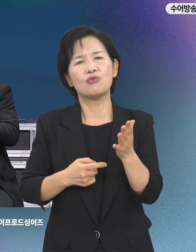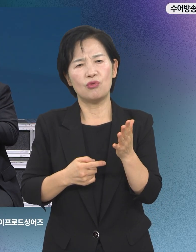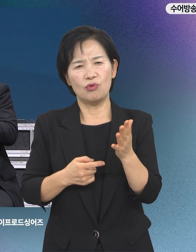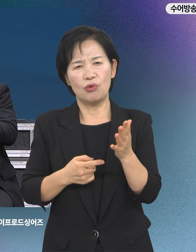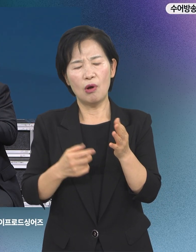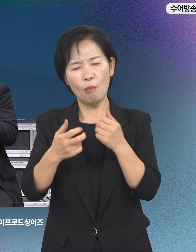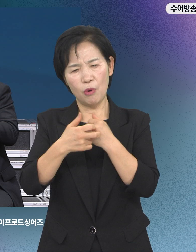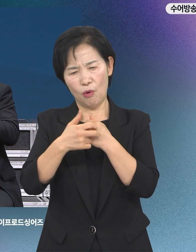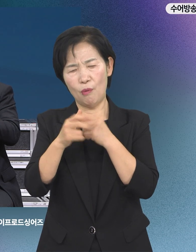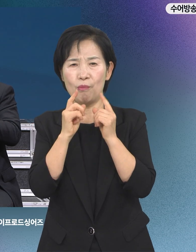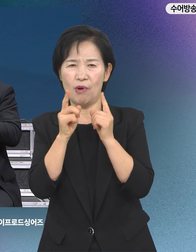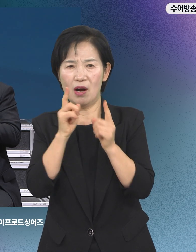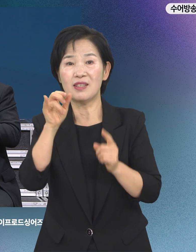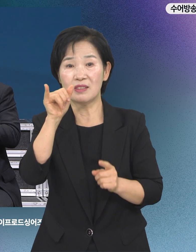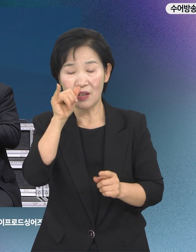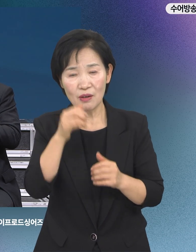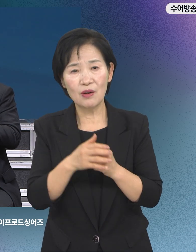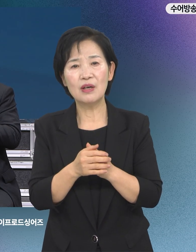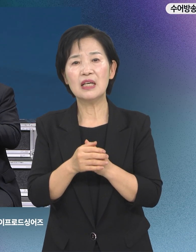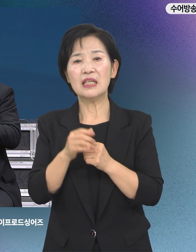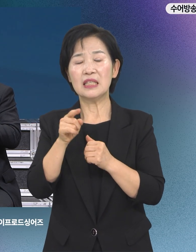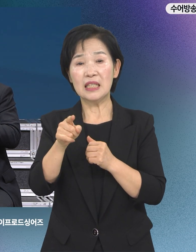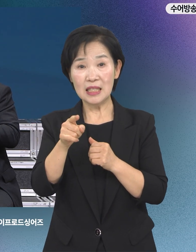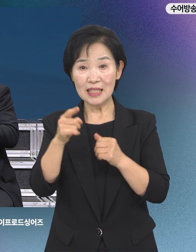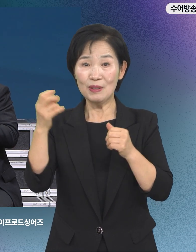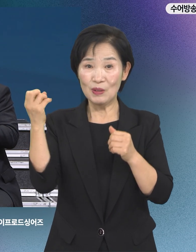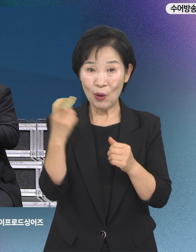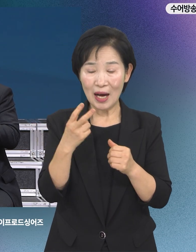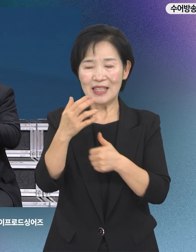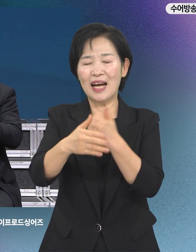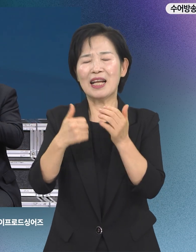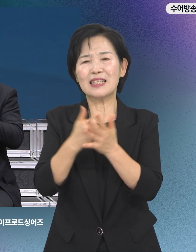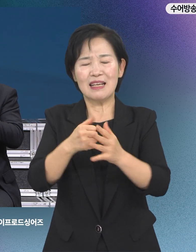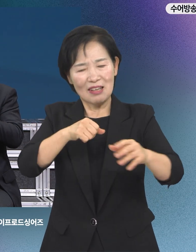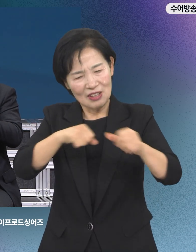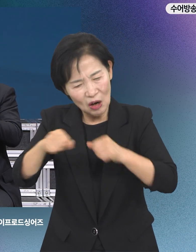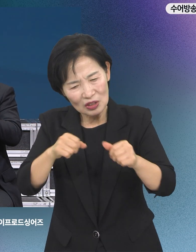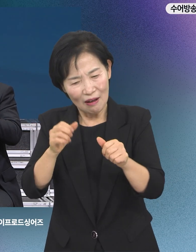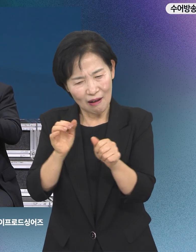들었습니다. 이 역시 하나님께서 신실하게 역사하실 줄 믿습니다.